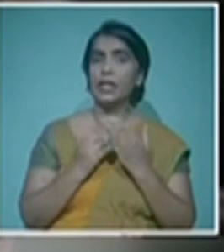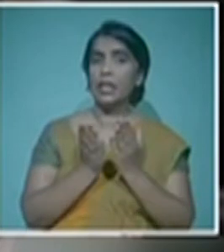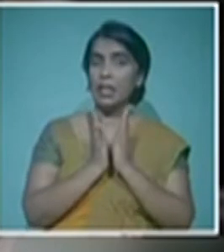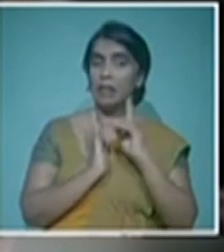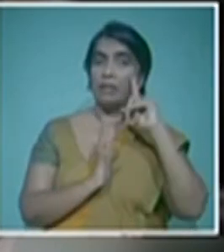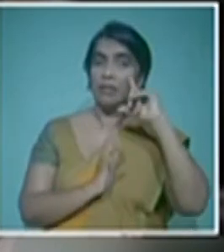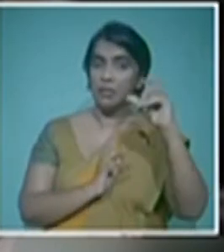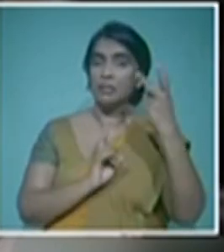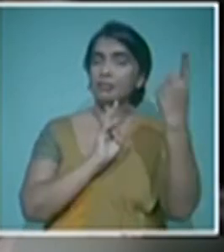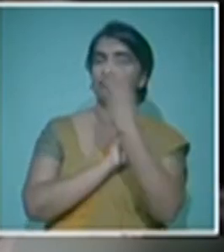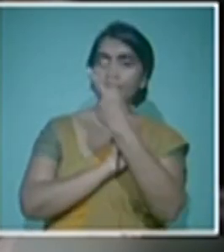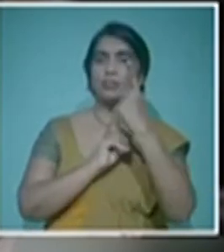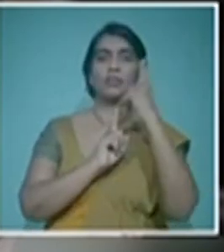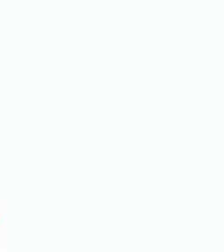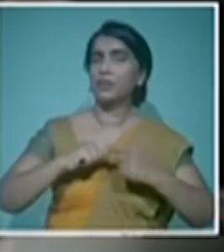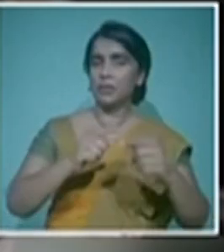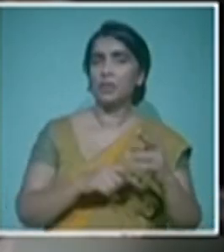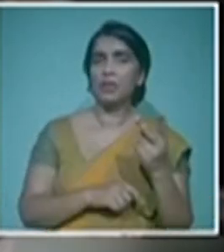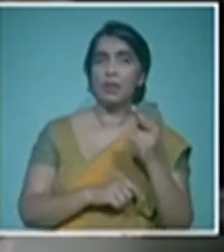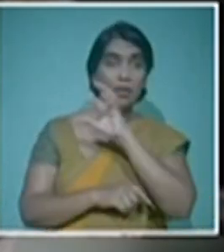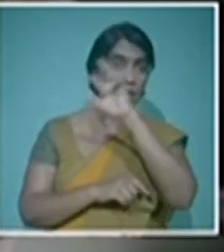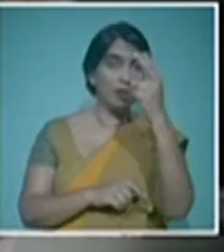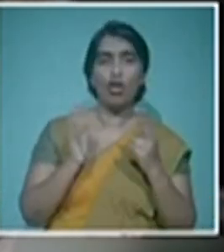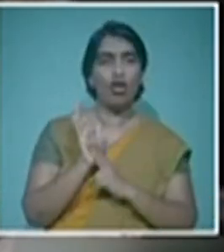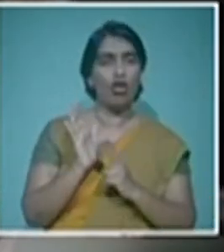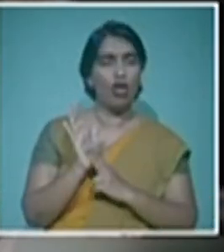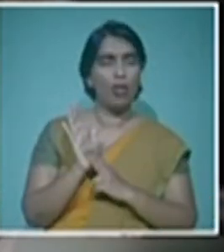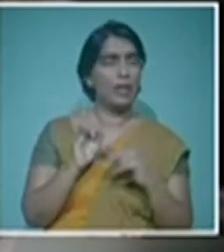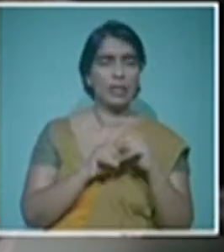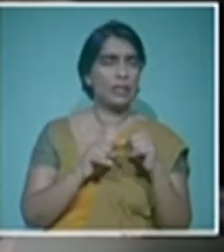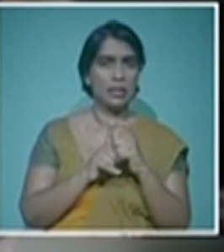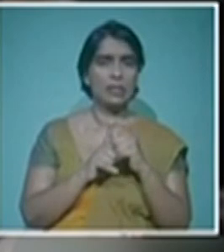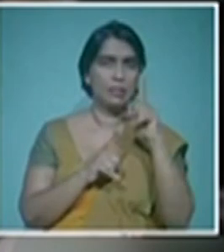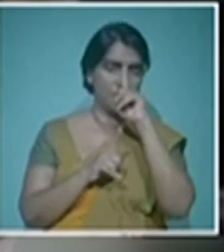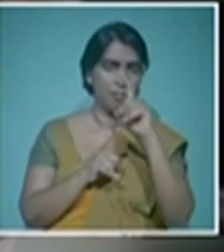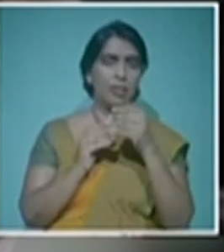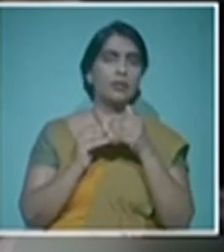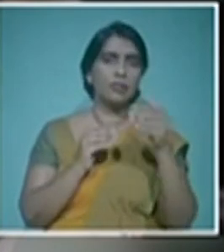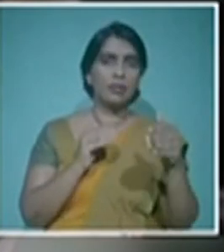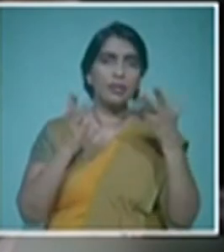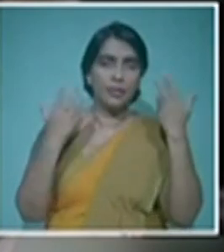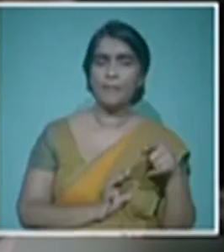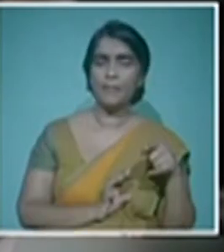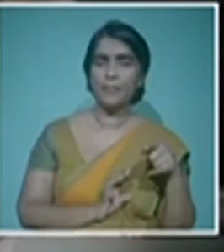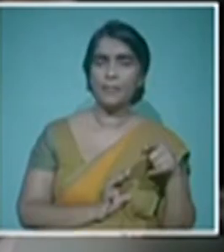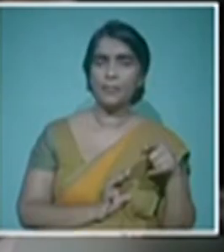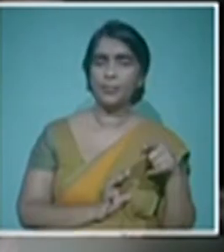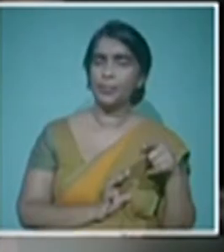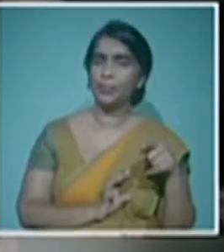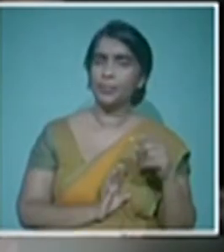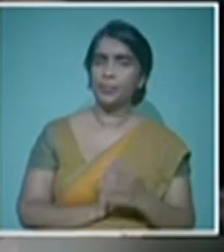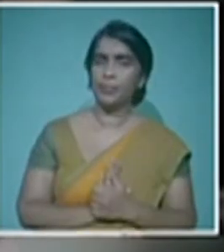ඉන්දියාවයි චීනය එක්ක සාකච්ඡා කළ අවසන් කරන්න. රටවල් දෙකෙන්ම ඉල්ලන්නේ දිසැම්බර් මාසෙන්නේ අපි බලමු මේක අවසන් කරන්න කියලා.